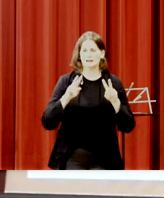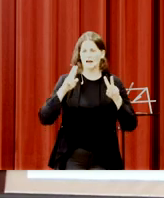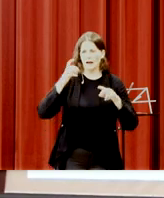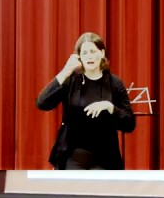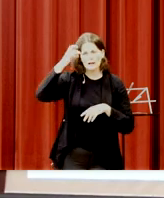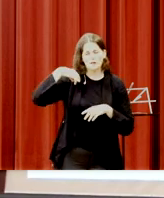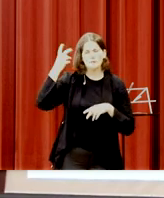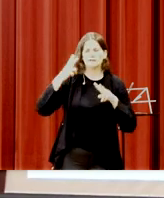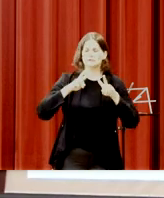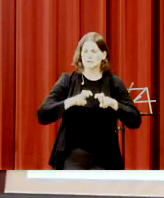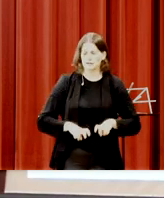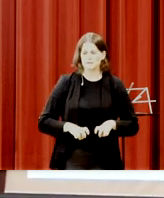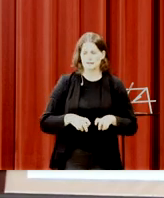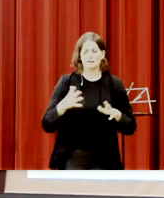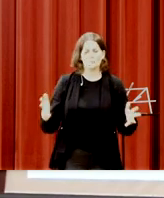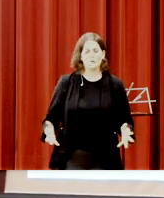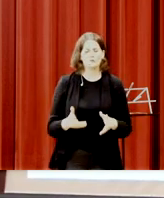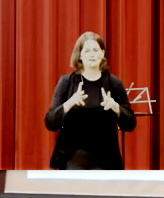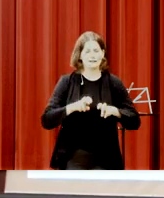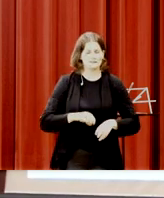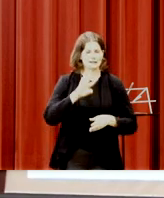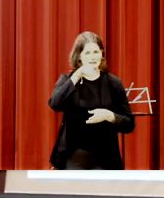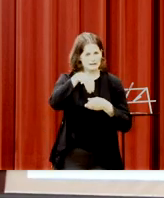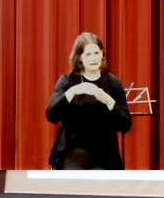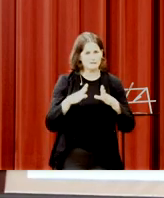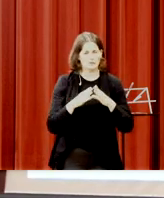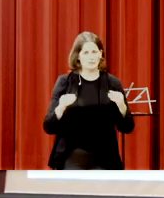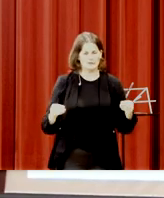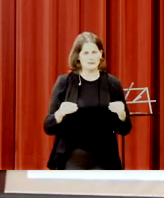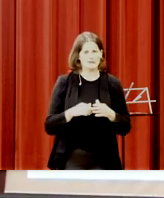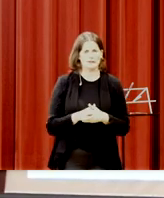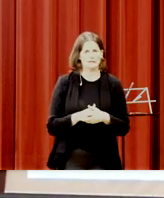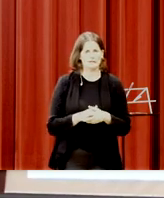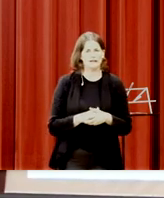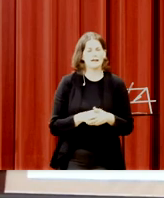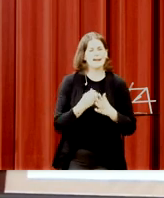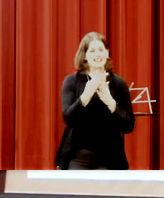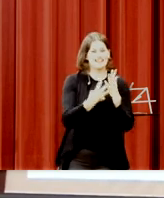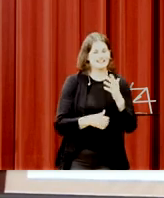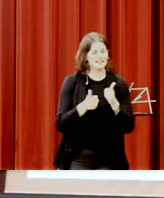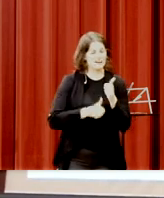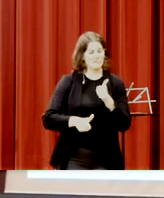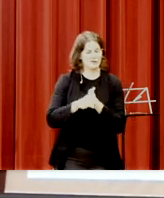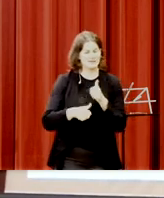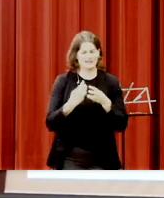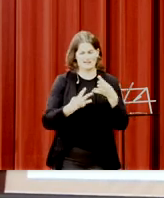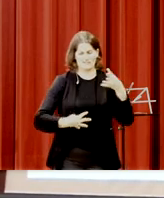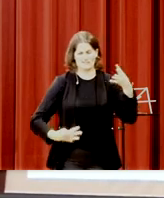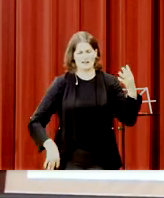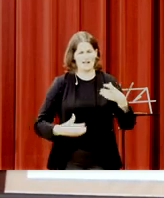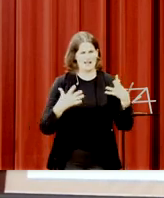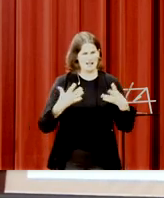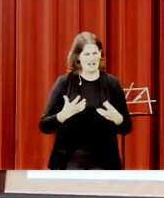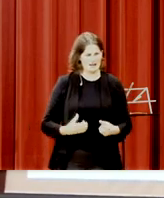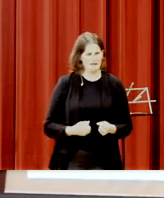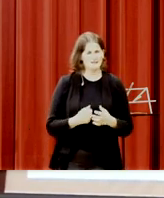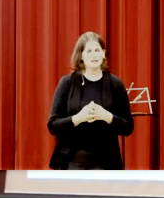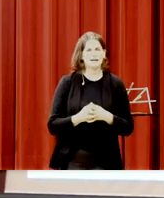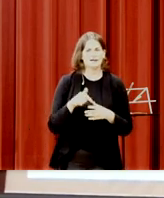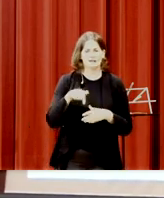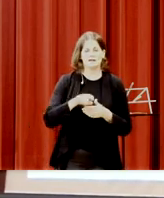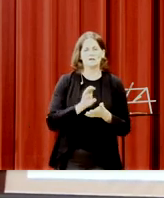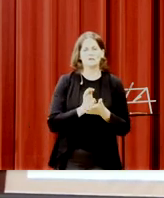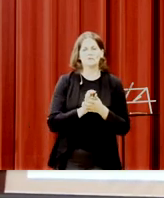llarga per aquest curs, ho ha anat desgranant a les diferents reunions de rendició de comptes que tinc a la comunitat universitària. Podríem fer una llista molt